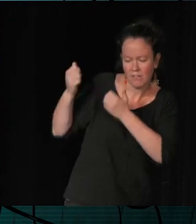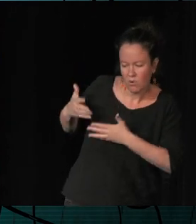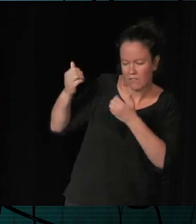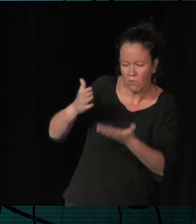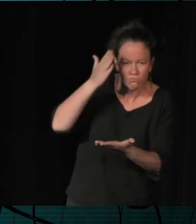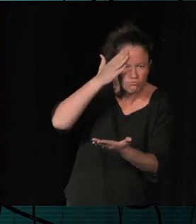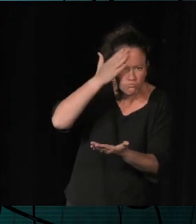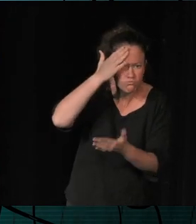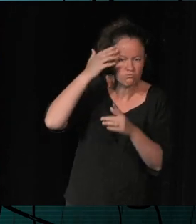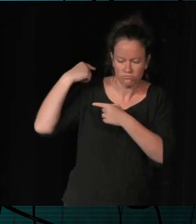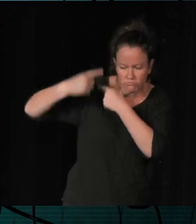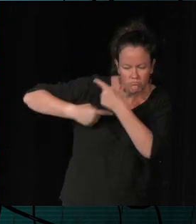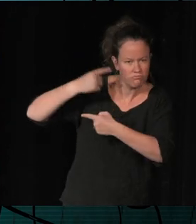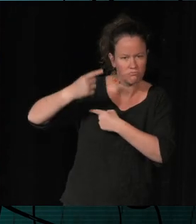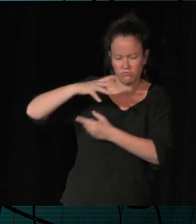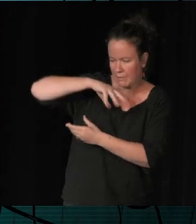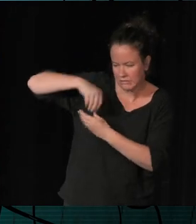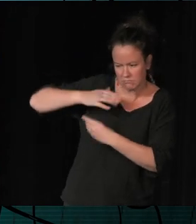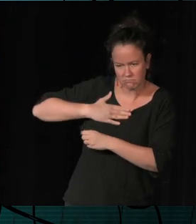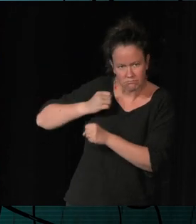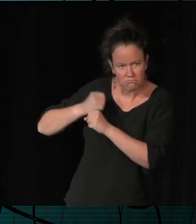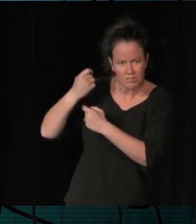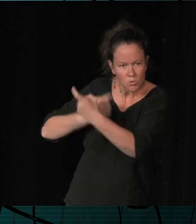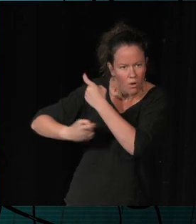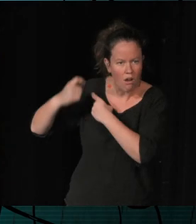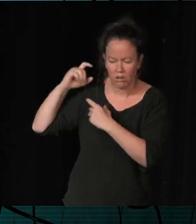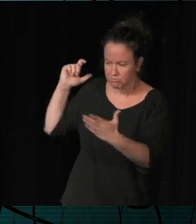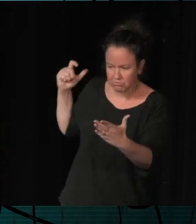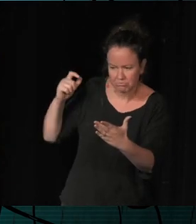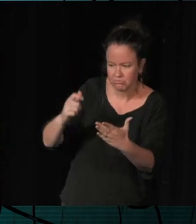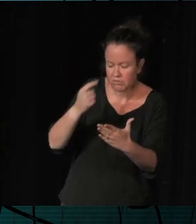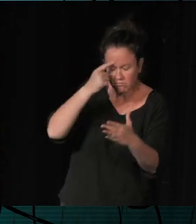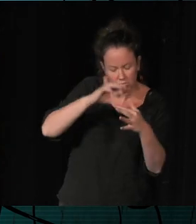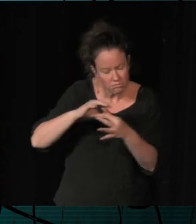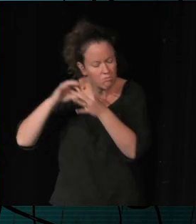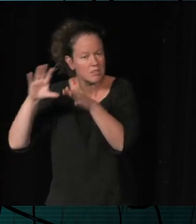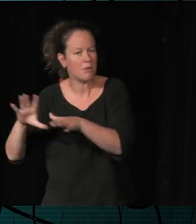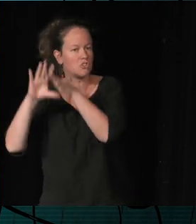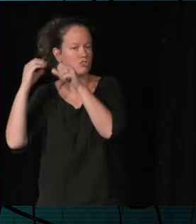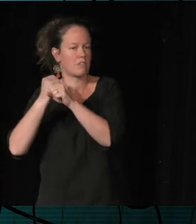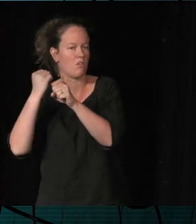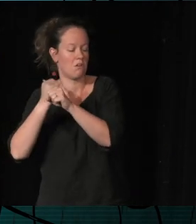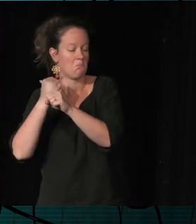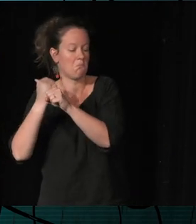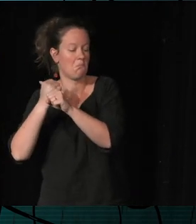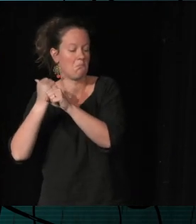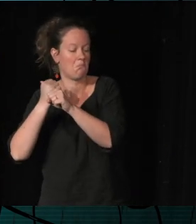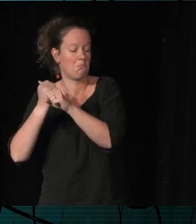dans l'histoire, qui est souvent aussi associé à des images. On peut penser à la place Tiananmen, qui est